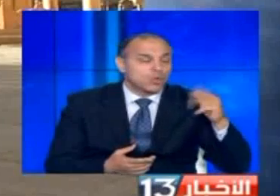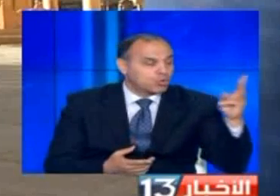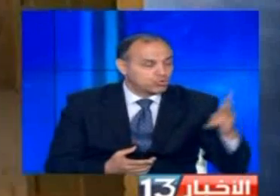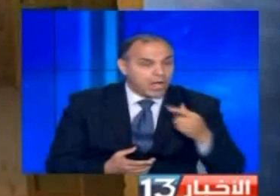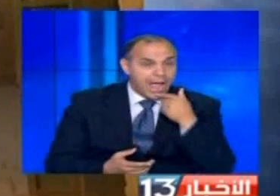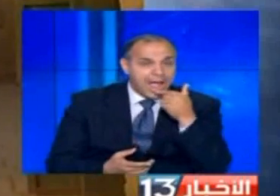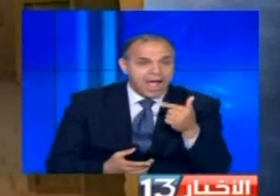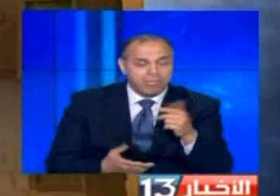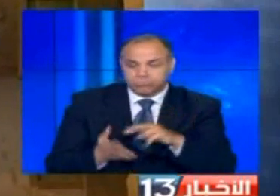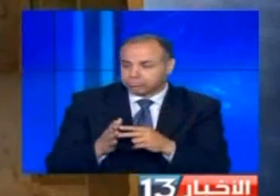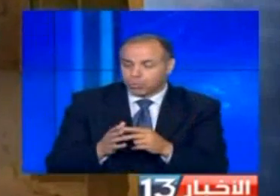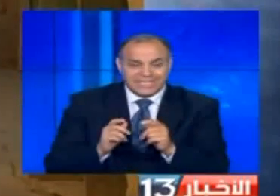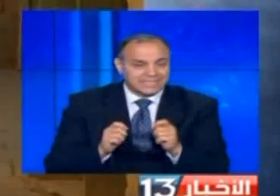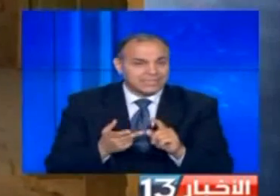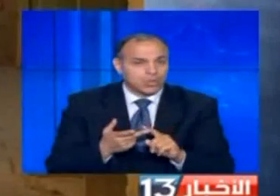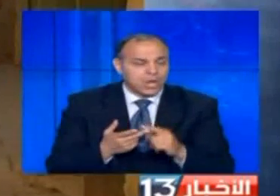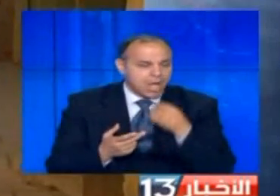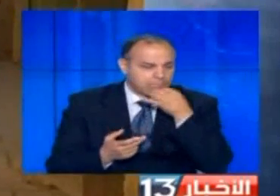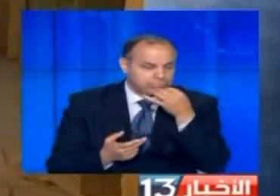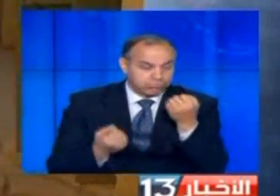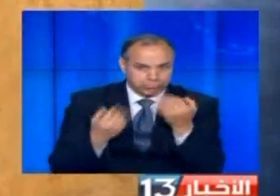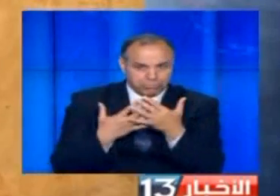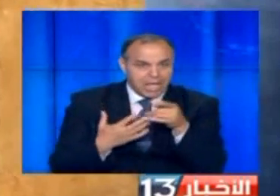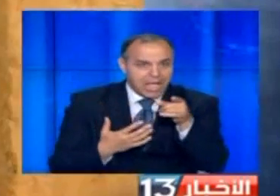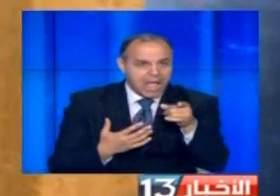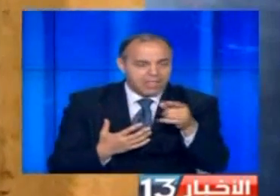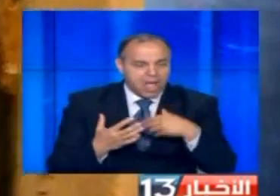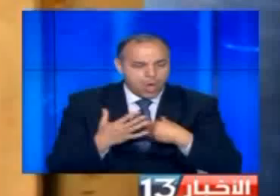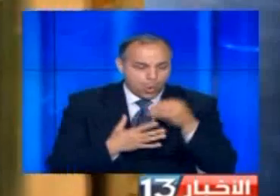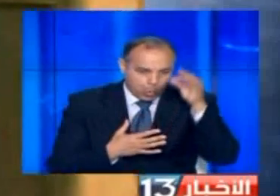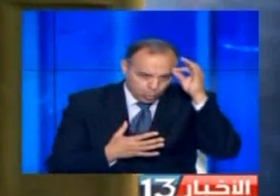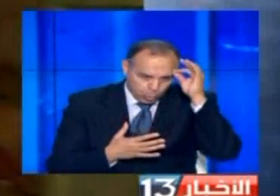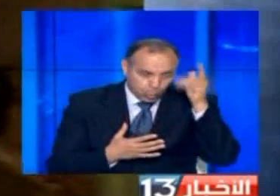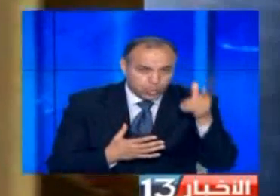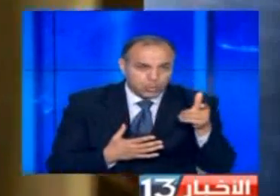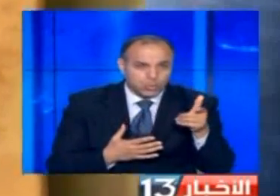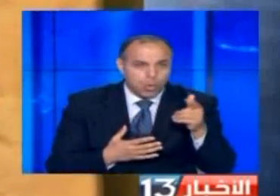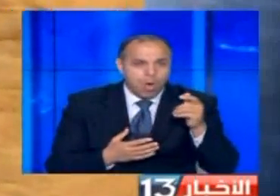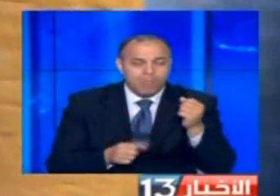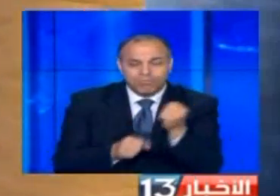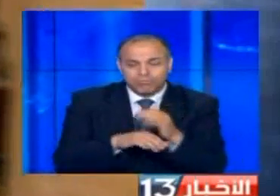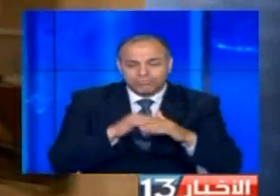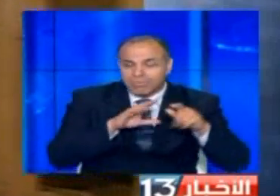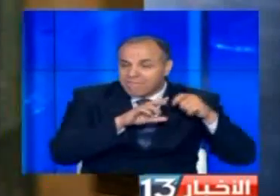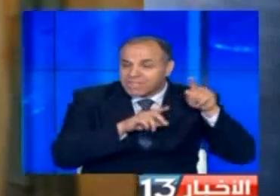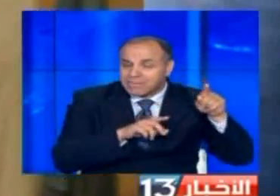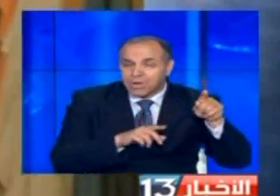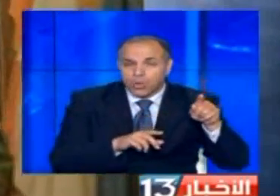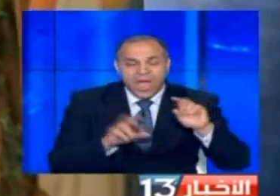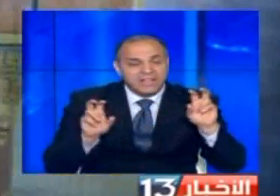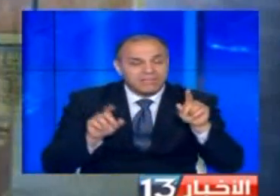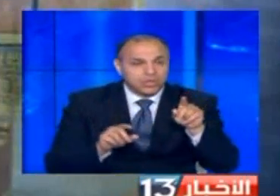بصفيه الفنيه والسياسيه واعتبر الحدث عوده روح الى تونس لاستقطاب كبار صناع الدراما السينمائيه